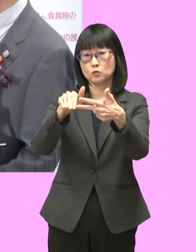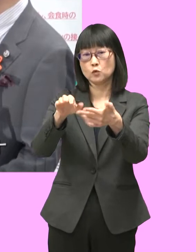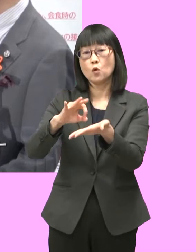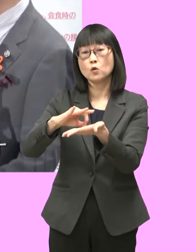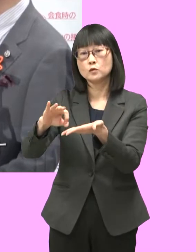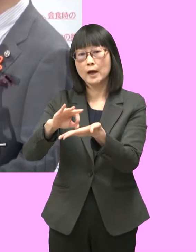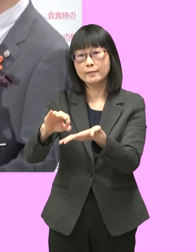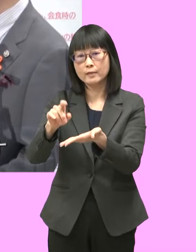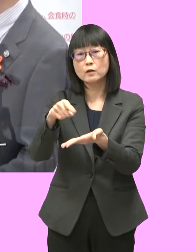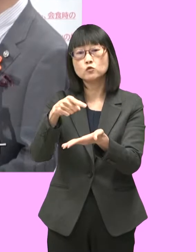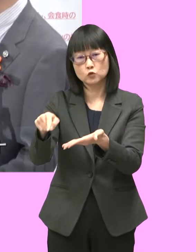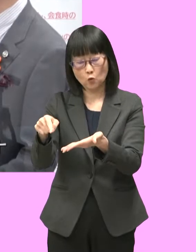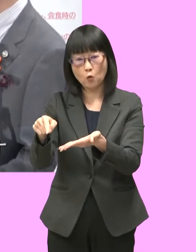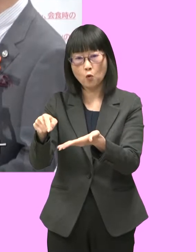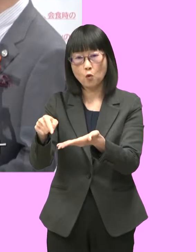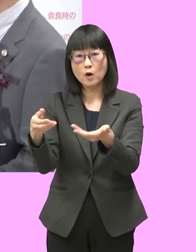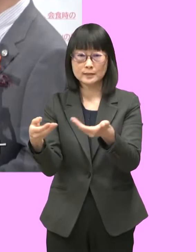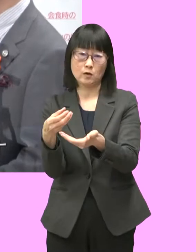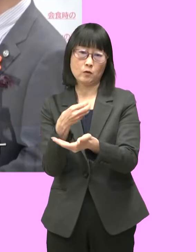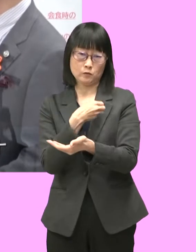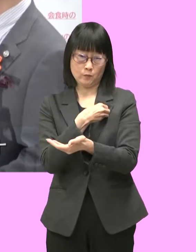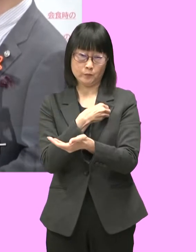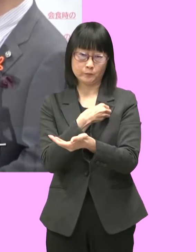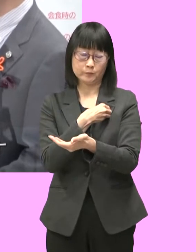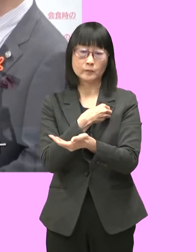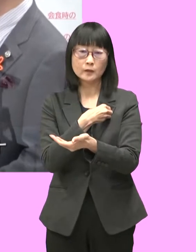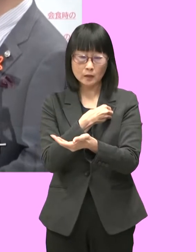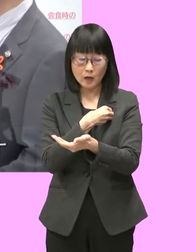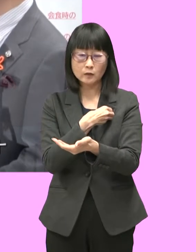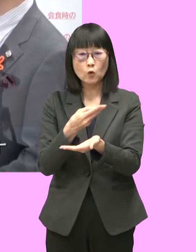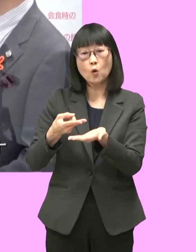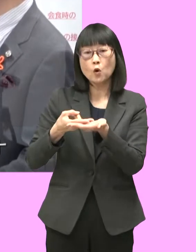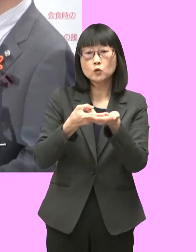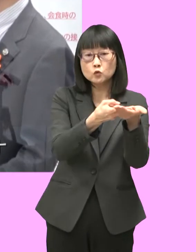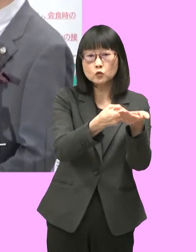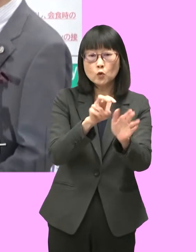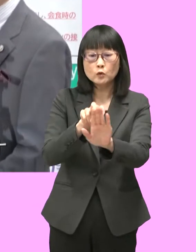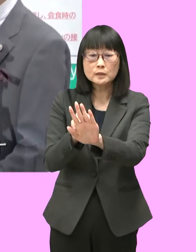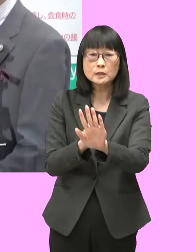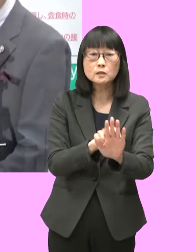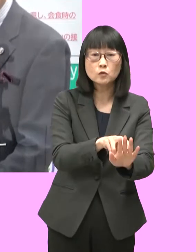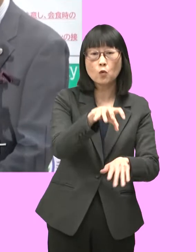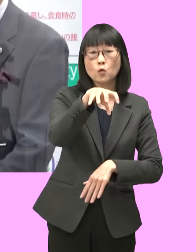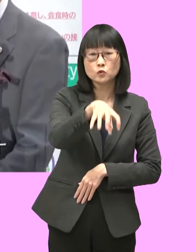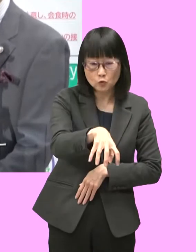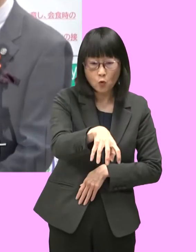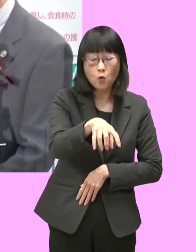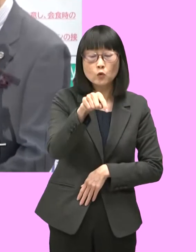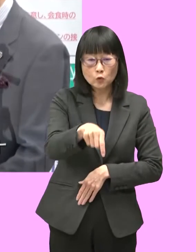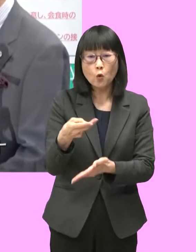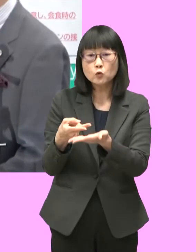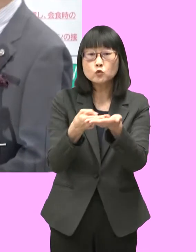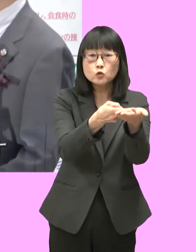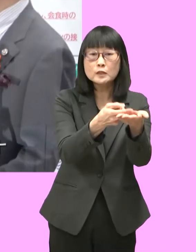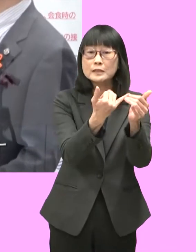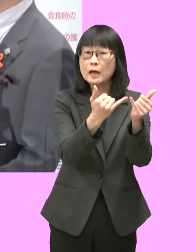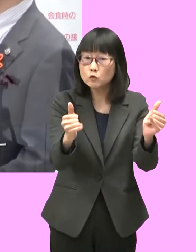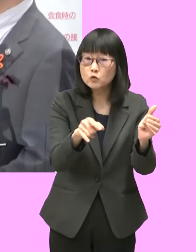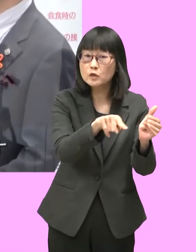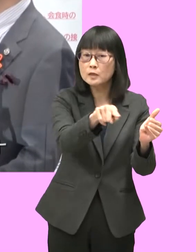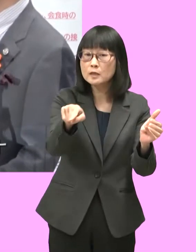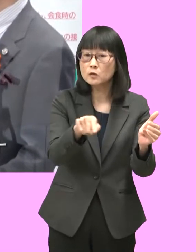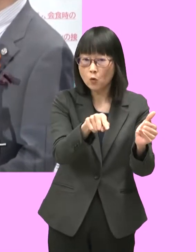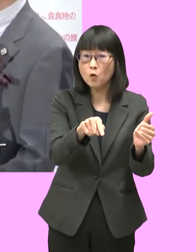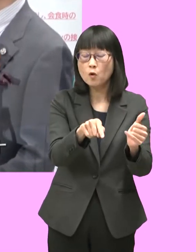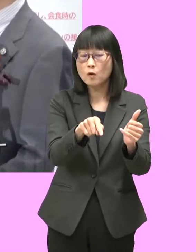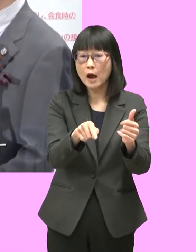有償診療所の入院患者、これについては6ヶ月以上という形になりました。それ